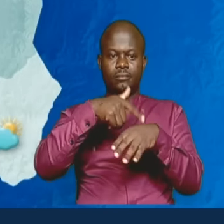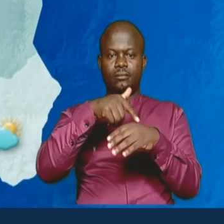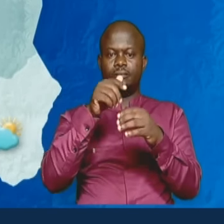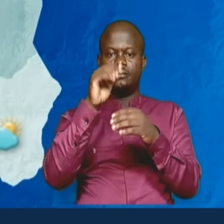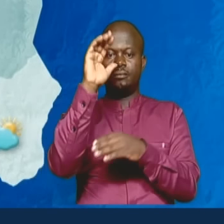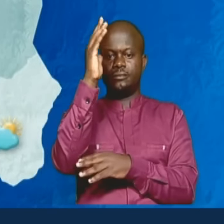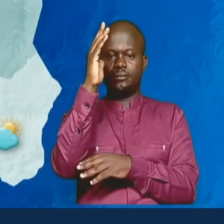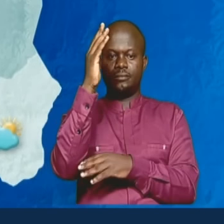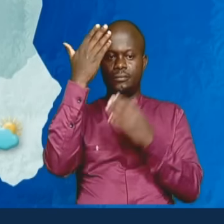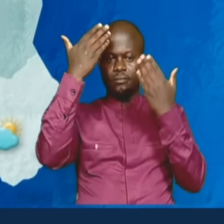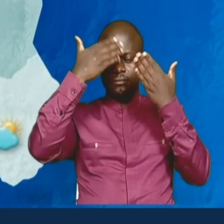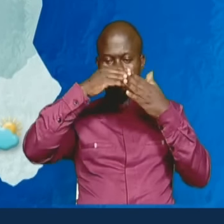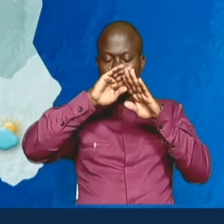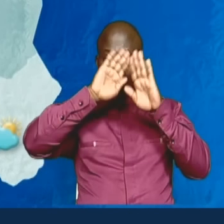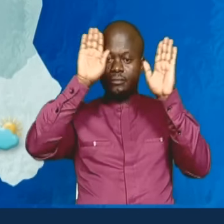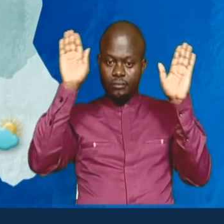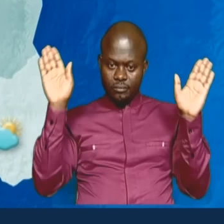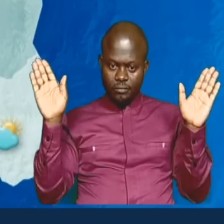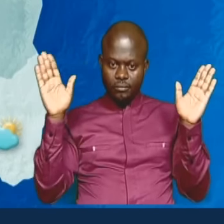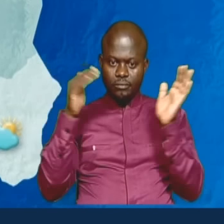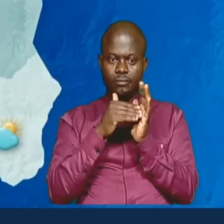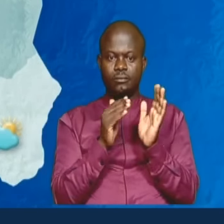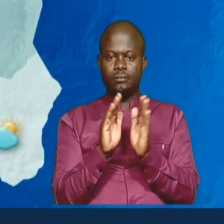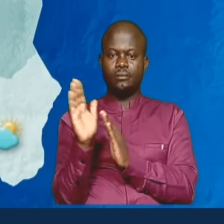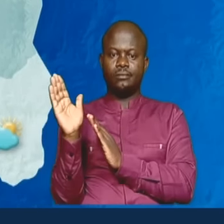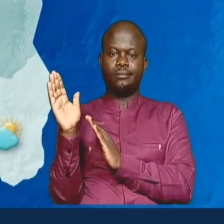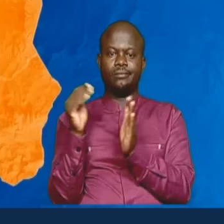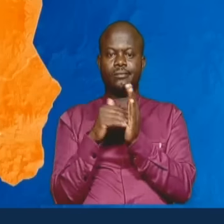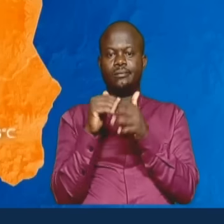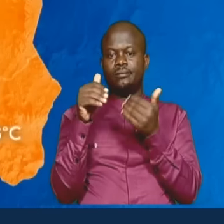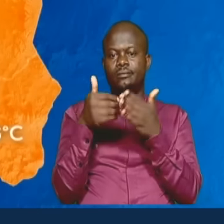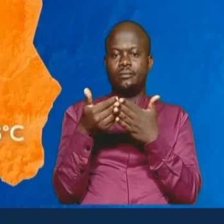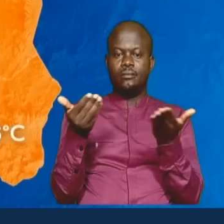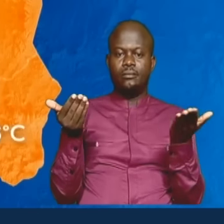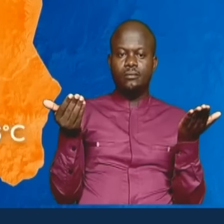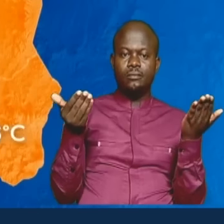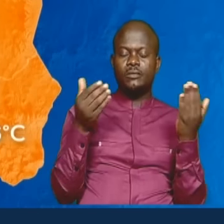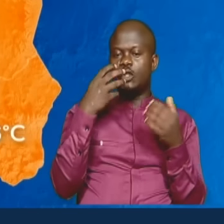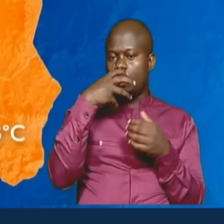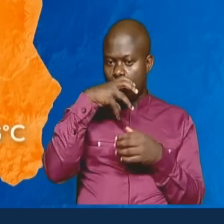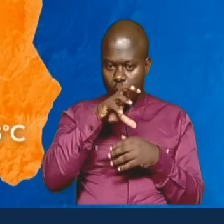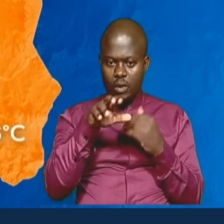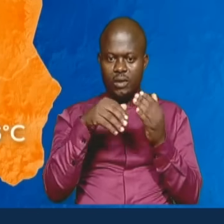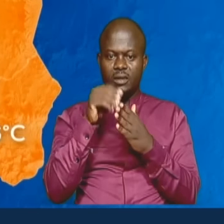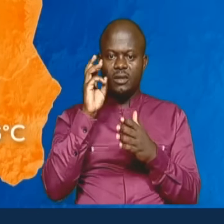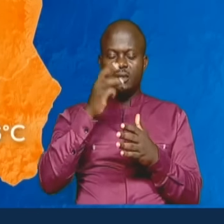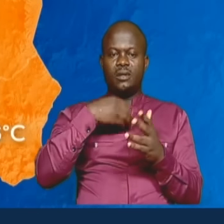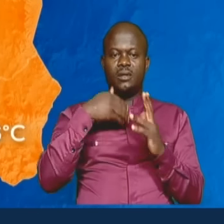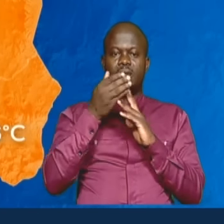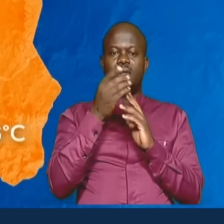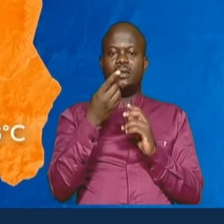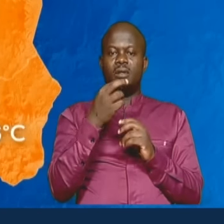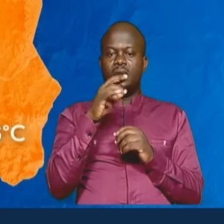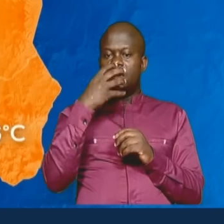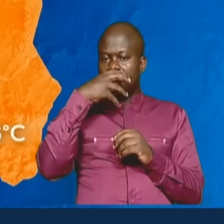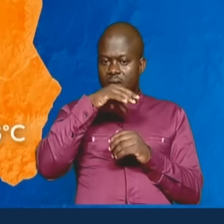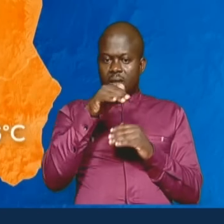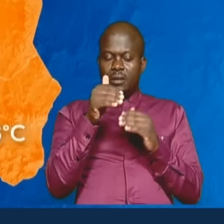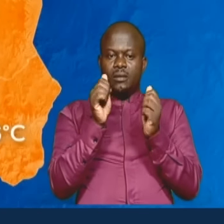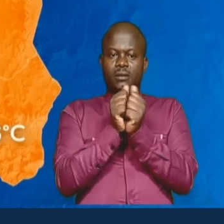6 z'amanywa. Hateganyijwe kandi igipimo cy'ubushyuhe kizaba kiri hagati ya degre Celsius